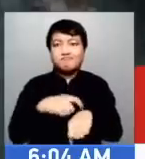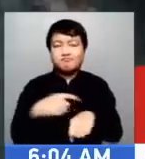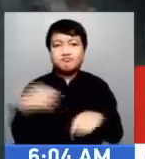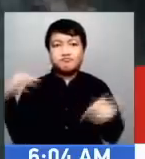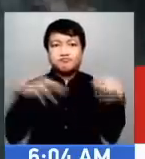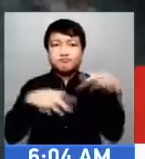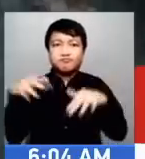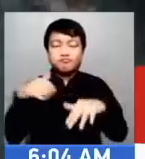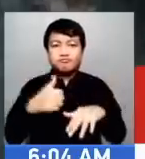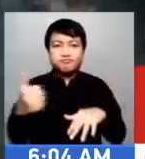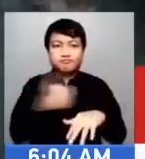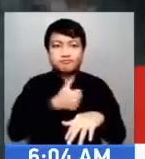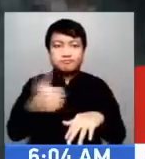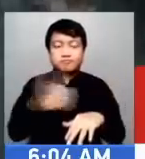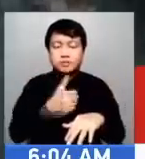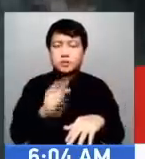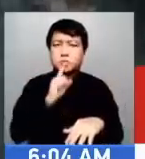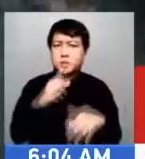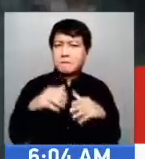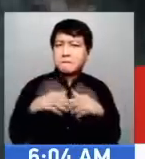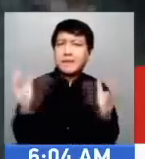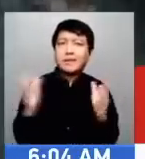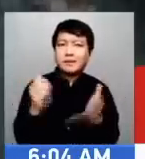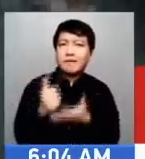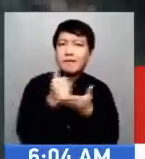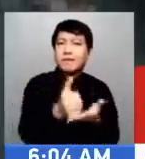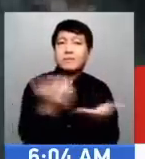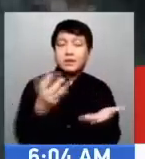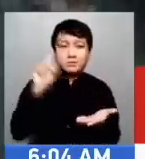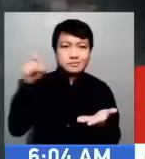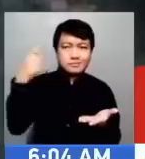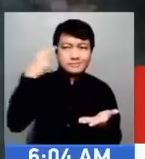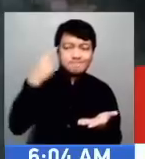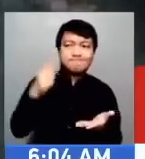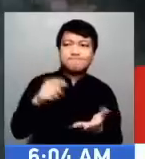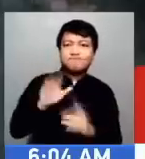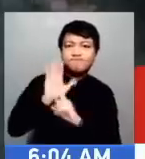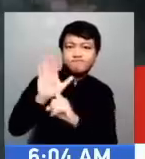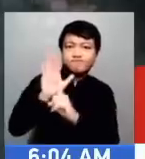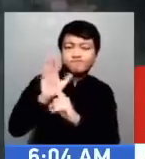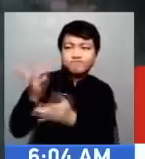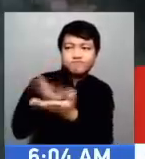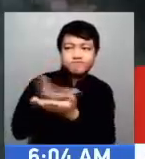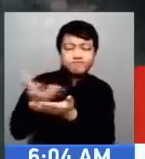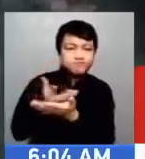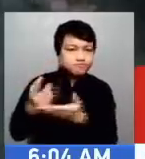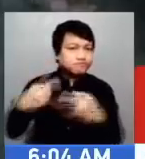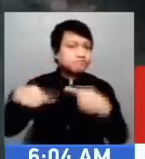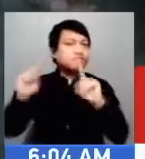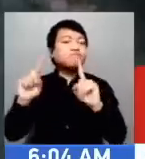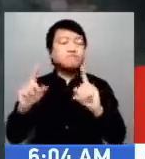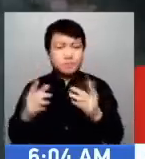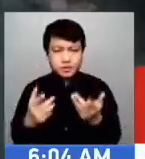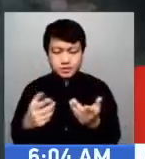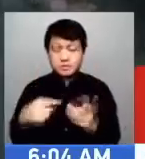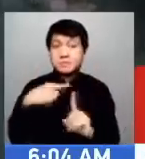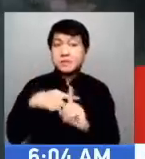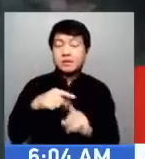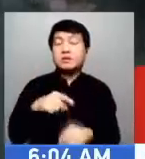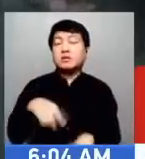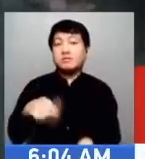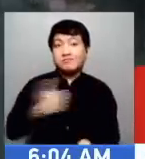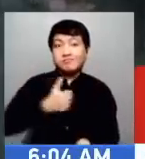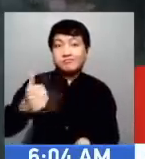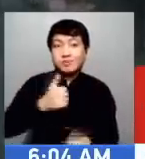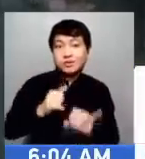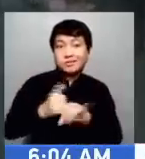na nananatili yung dialogo sa pagitan ng pamahalaan at ng mga transport group kaugnay ng jeepney modernization. Ito ang unang balita mula rito sa Maynila,